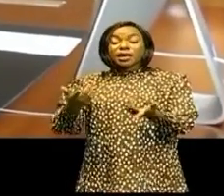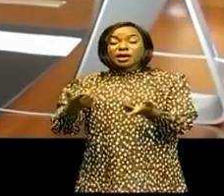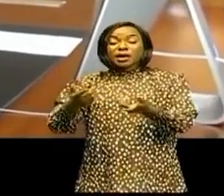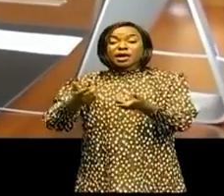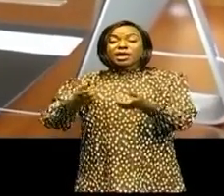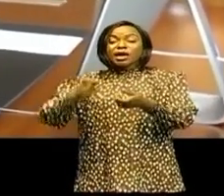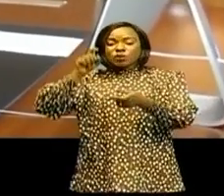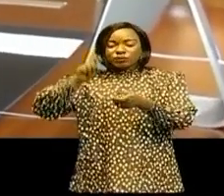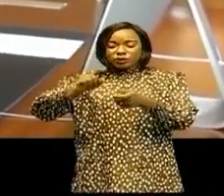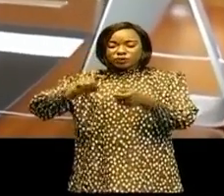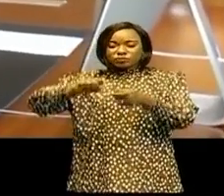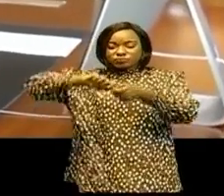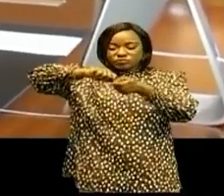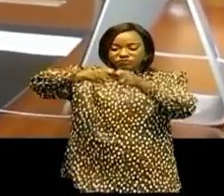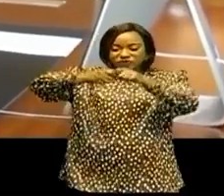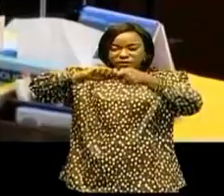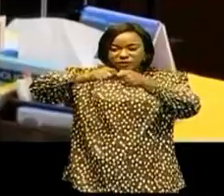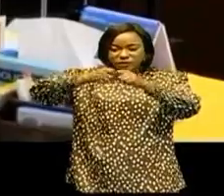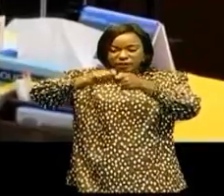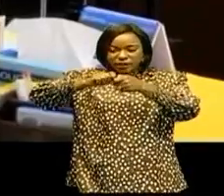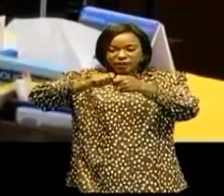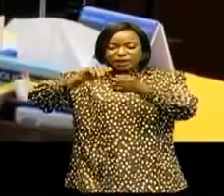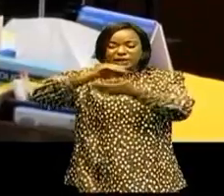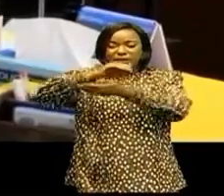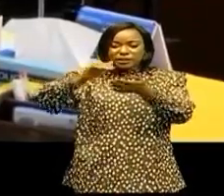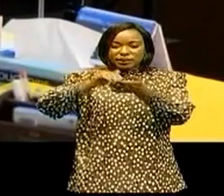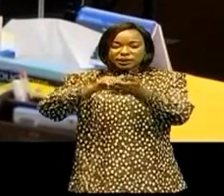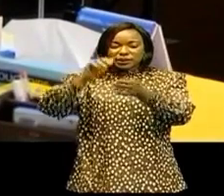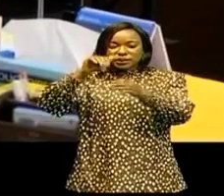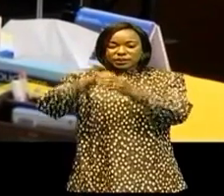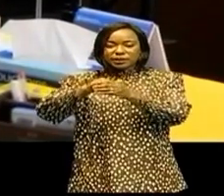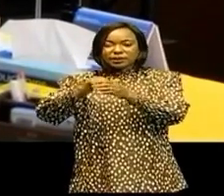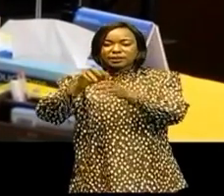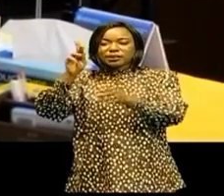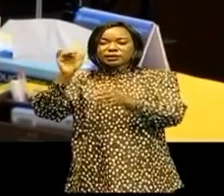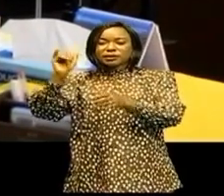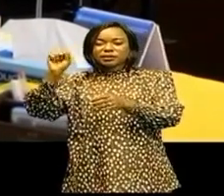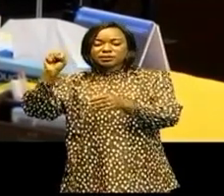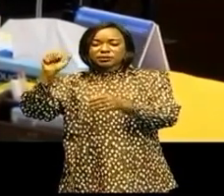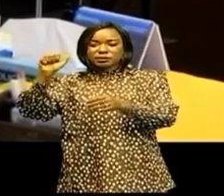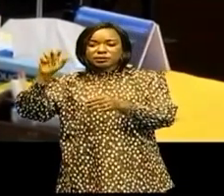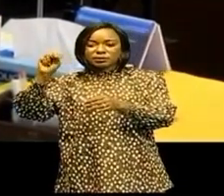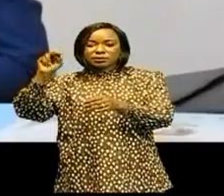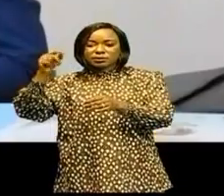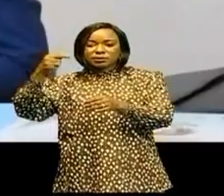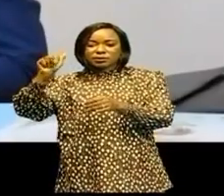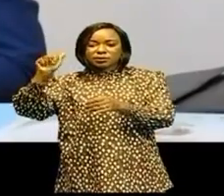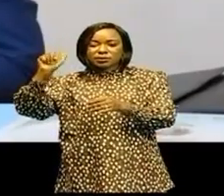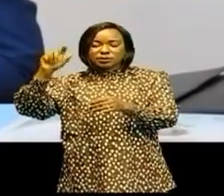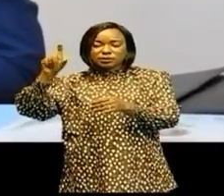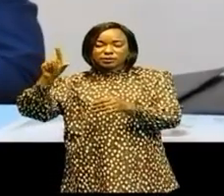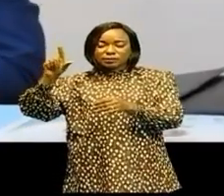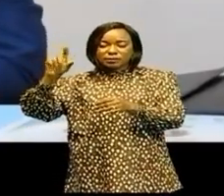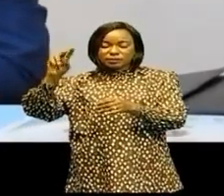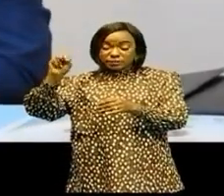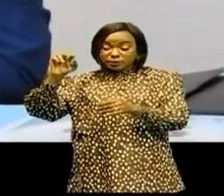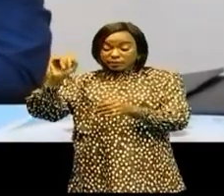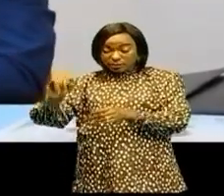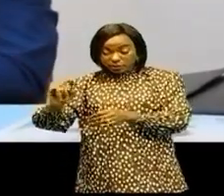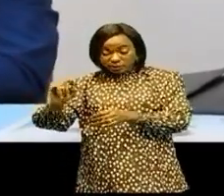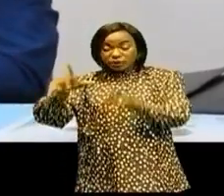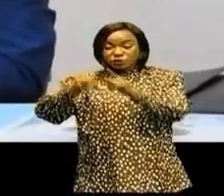Réhabilitation de la centrale thermique de Kisangani, acquisition et installation des deux groupes électrogènes de 500 kVA,